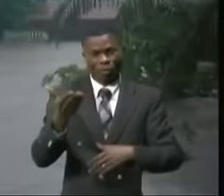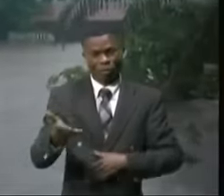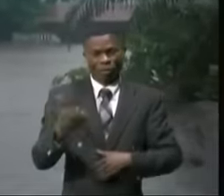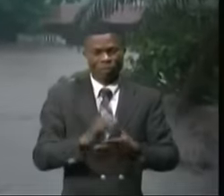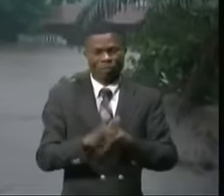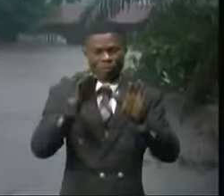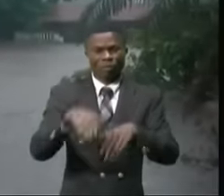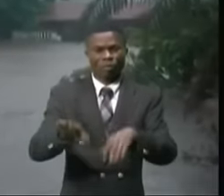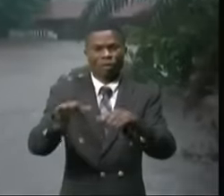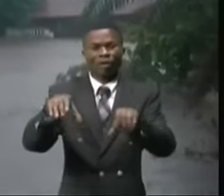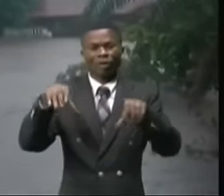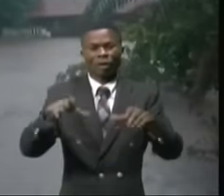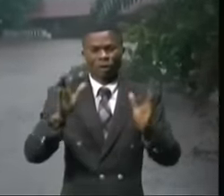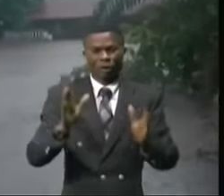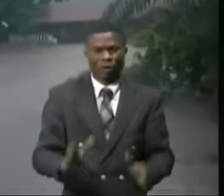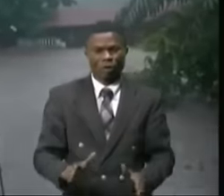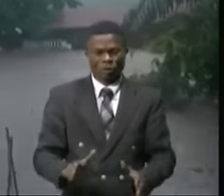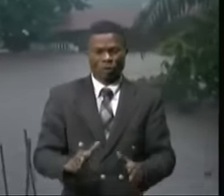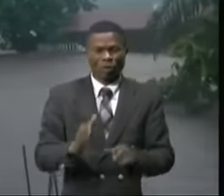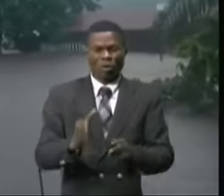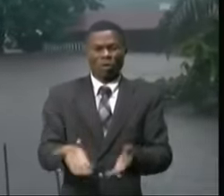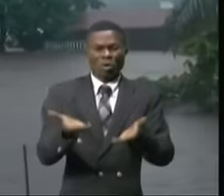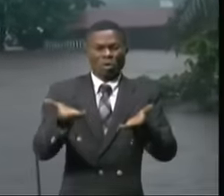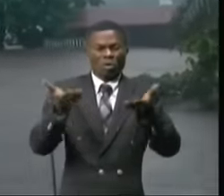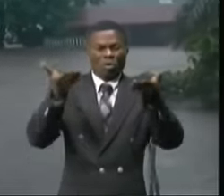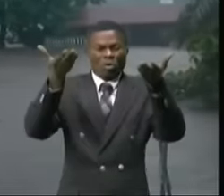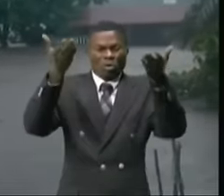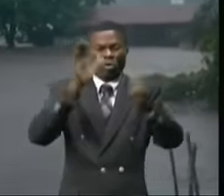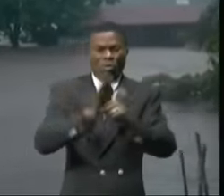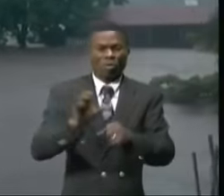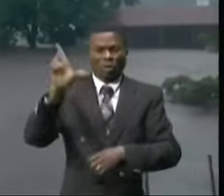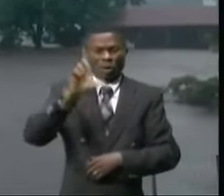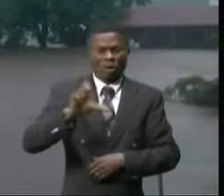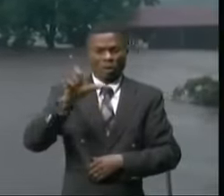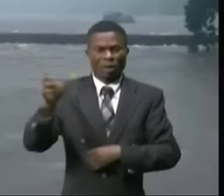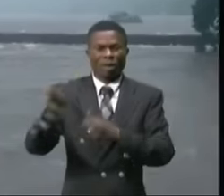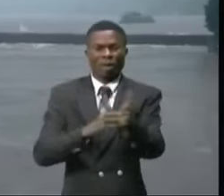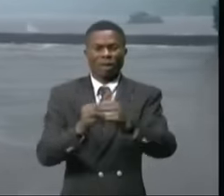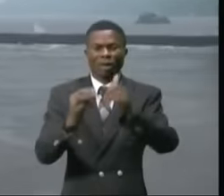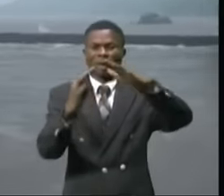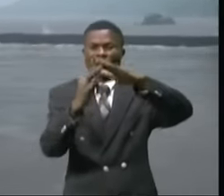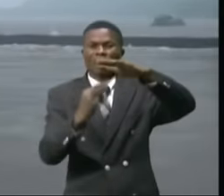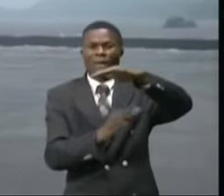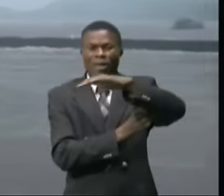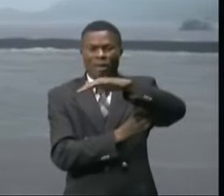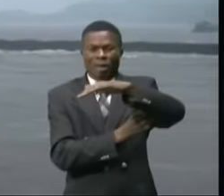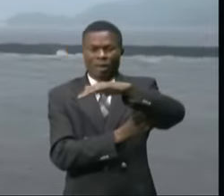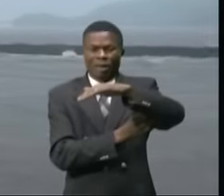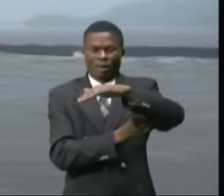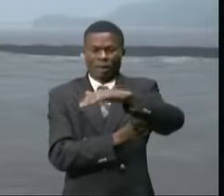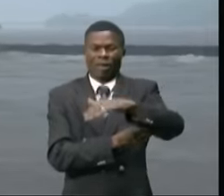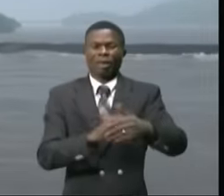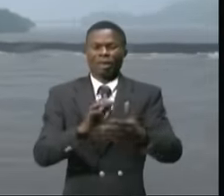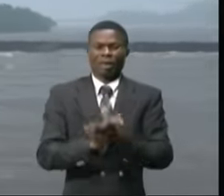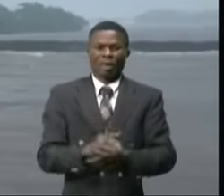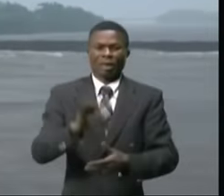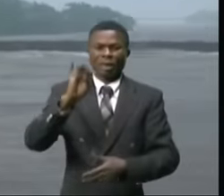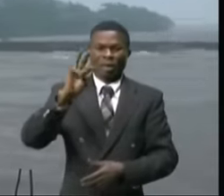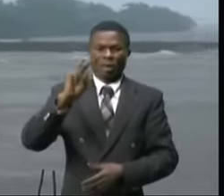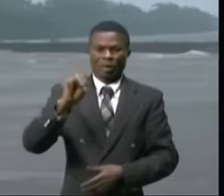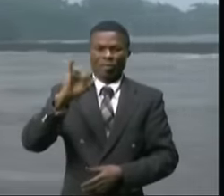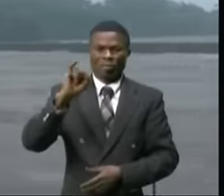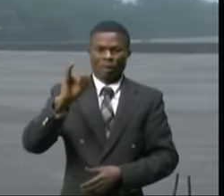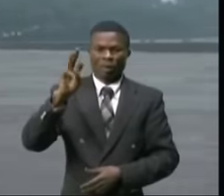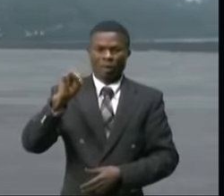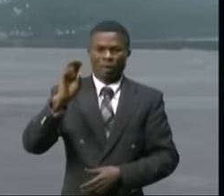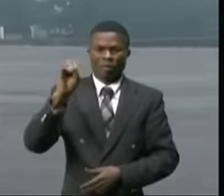Le fleuve Congo, aux allures tranquilles, s'est mardi à avaler le pont de la grande carrière de Zil Lédia à Kinshasa.